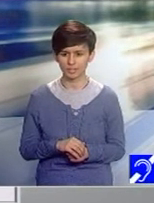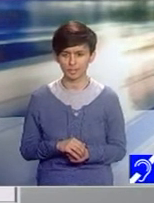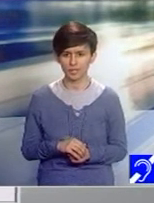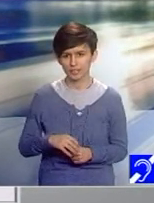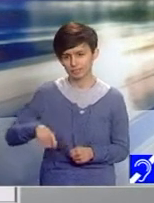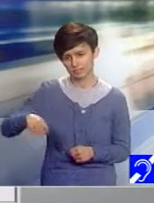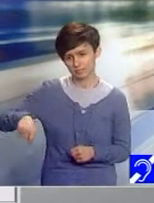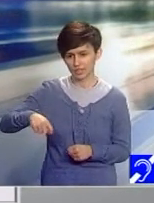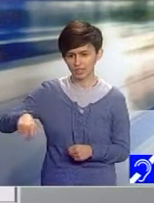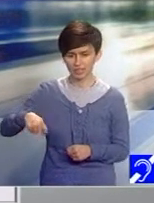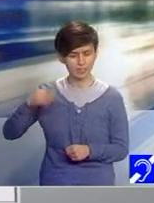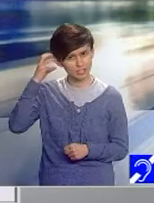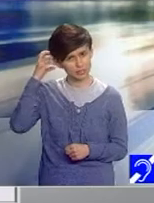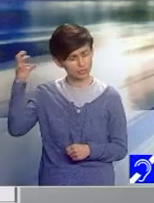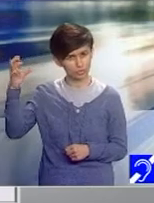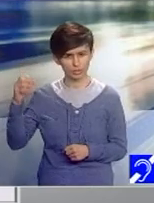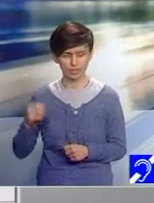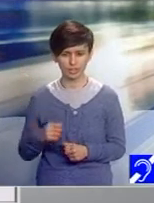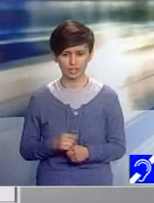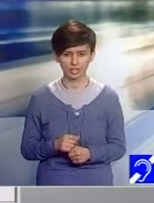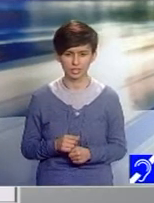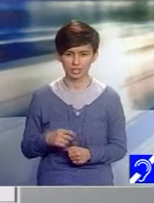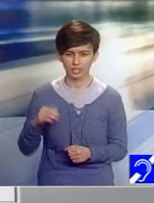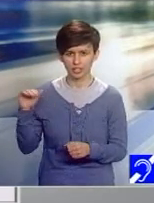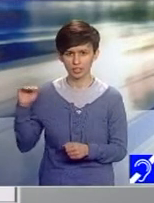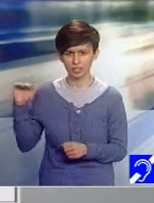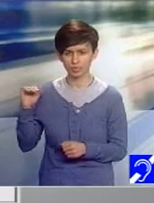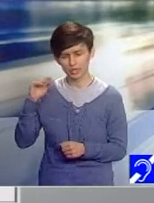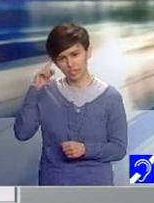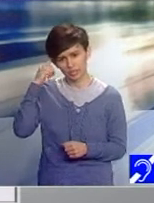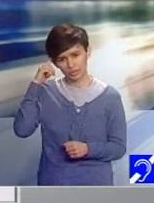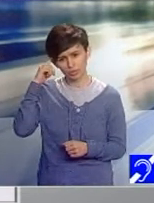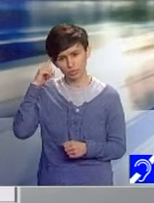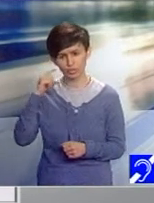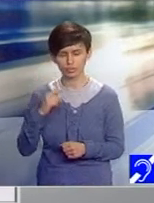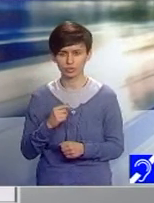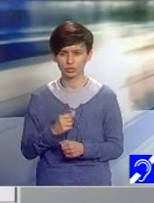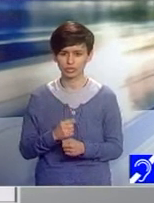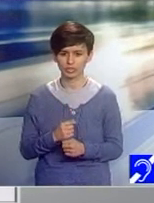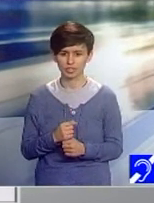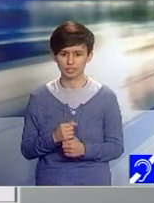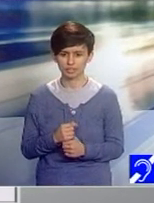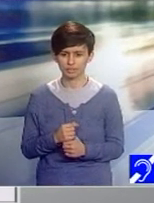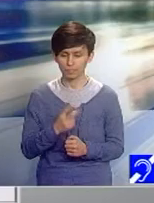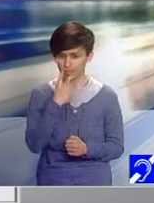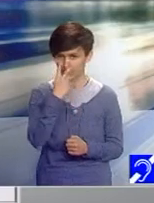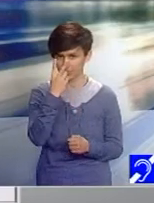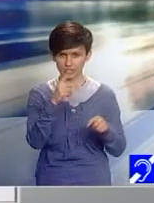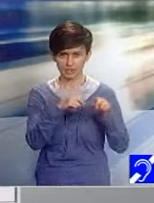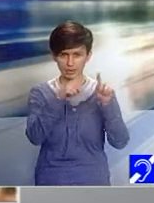culinară și culturală. Au făcut copiii cunoștință. Chiar acum avem niște imagini, da. Da, cu